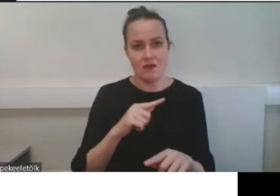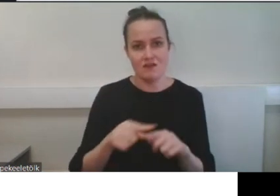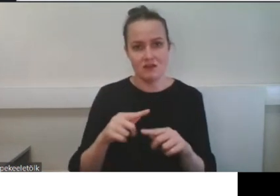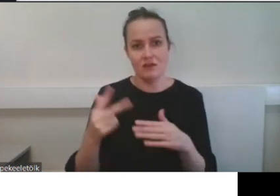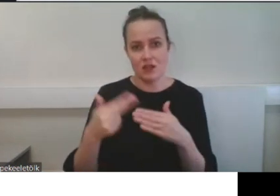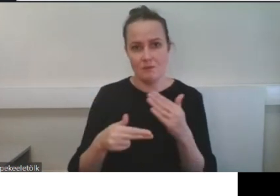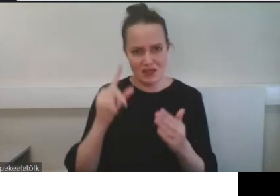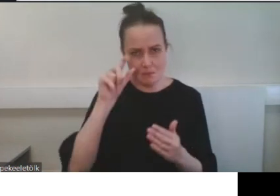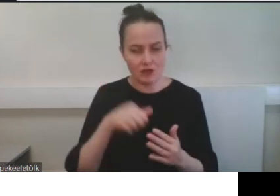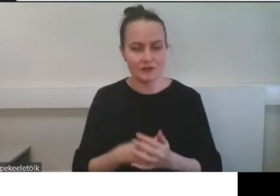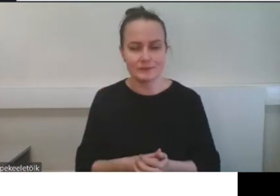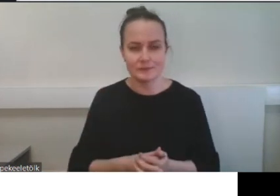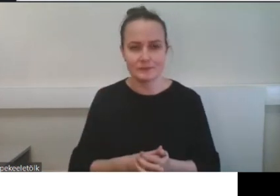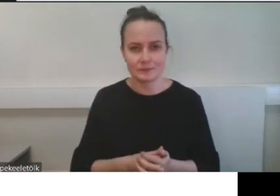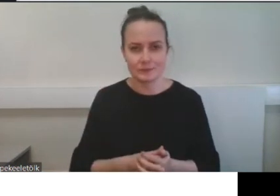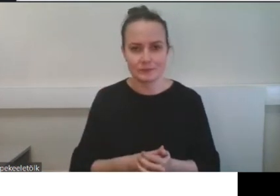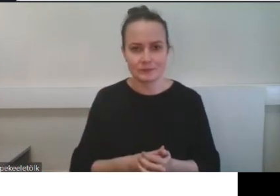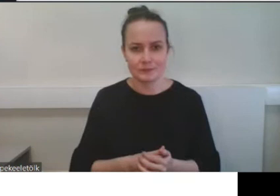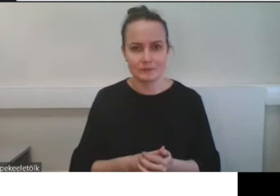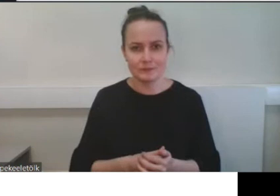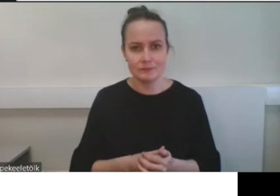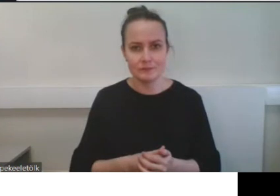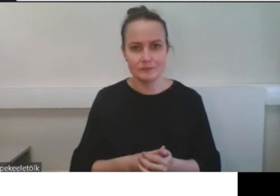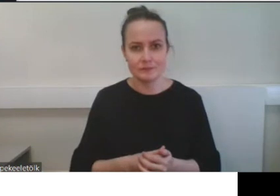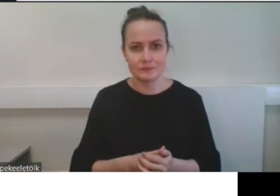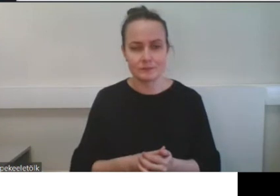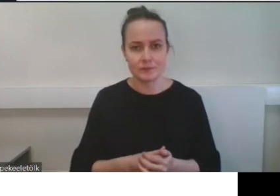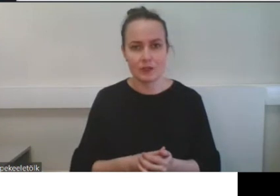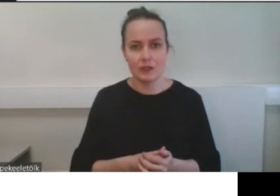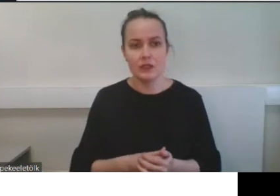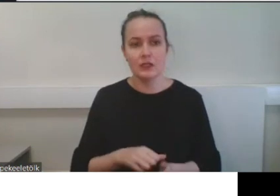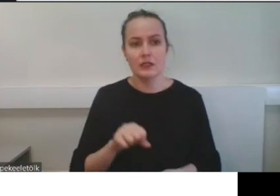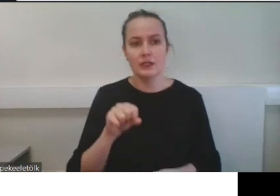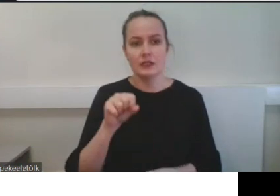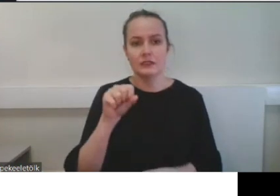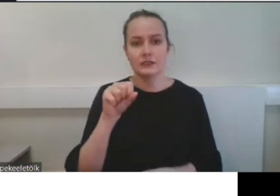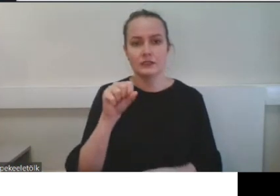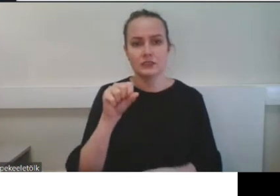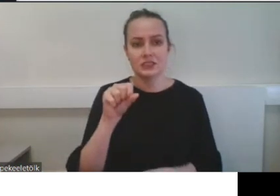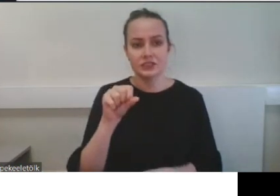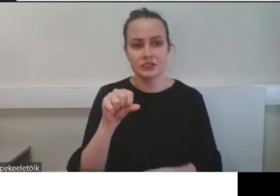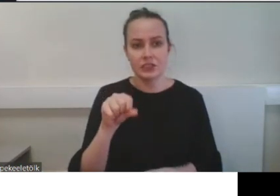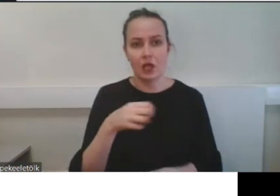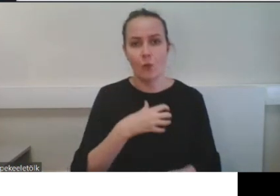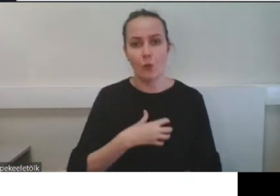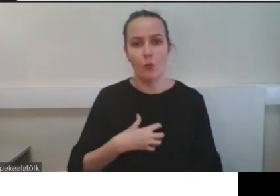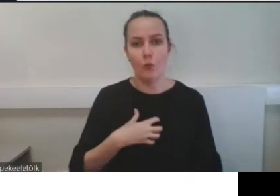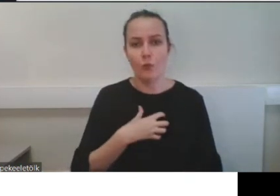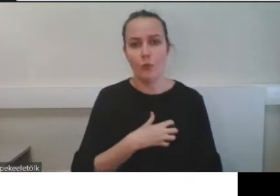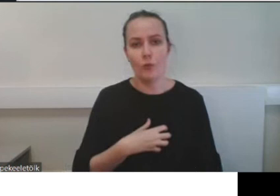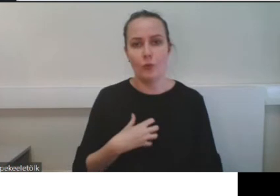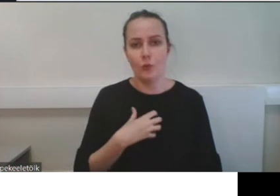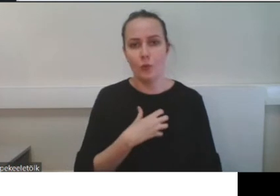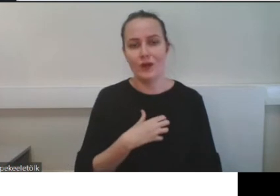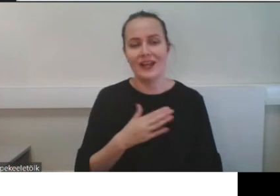kasutada või mingil põhjusel ei kasutanud nii palju nagu lähedaste tuttavate kõrvalabi. Et tegelikult see nagu